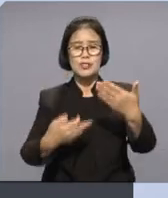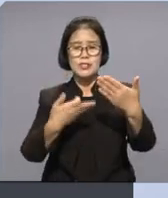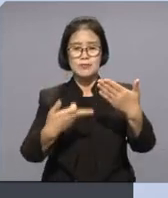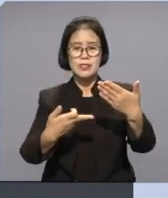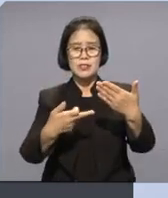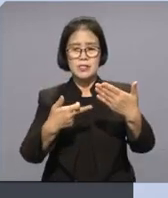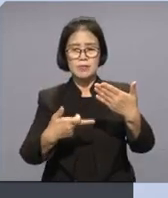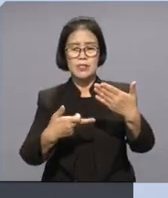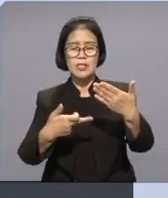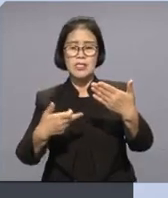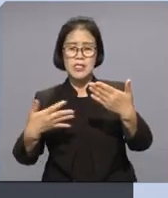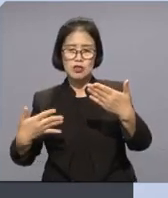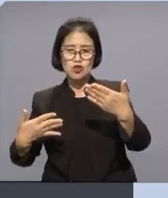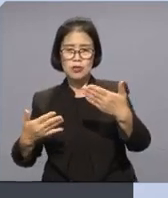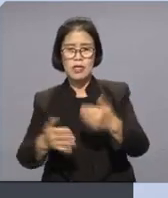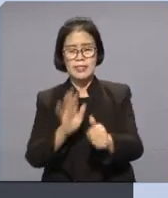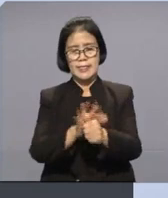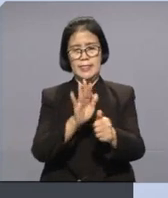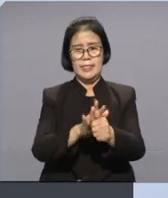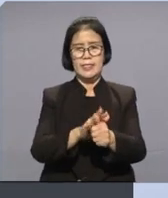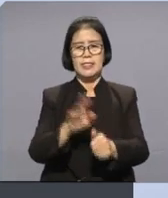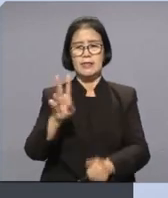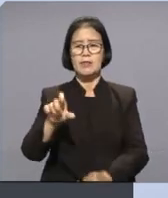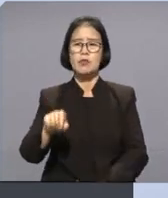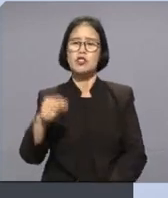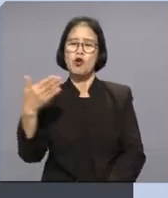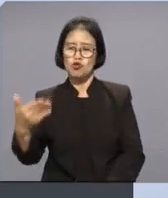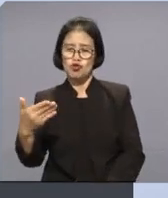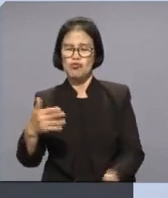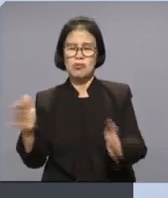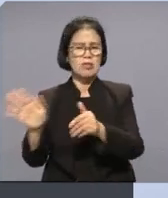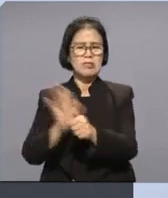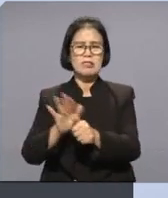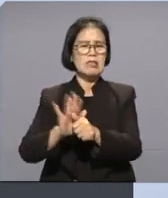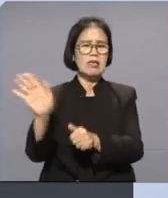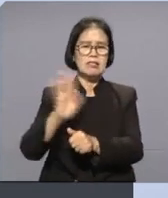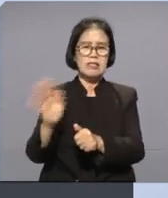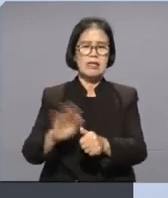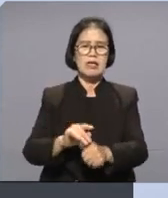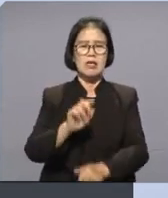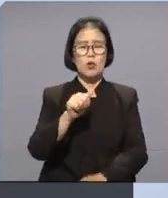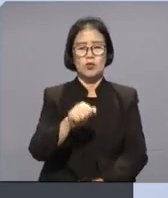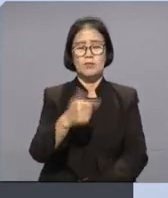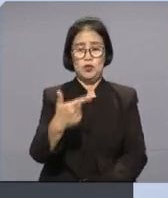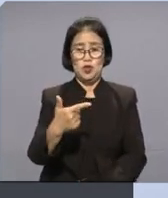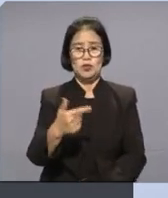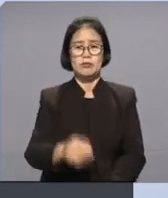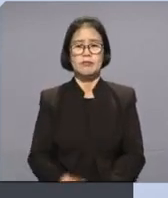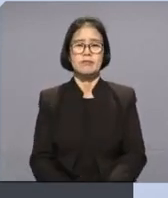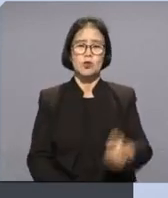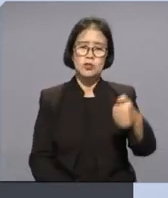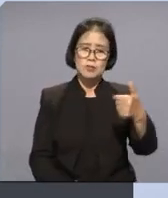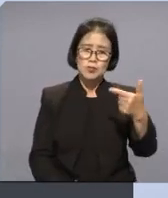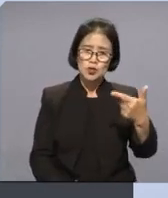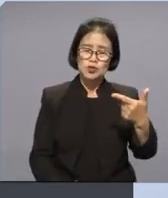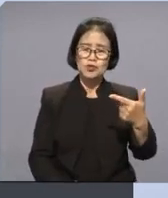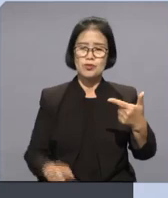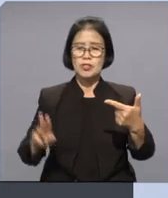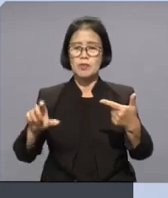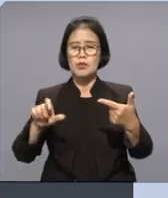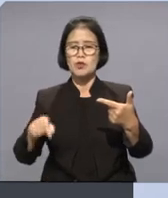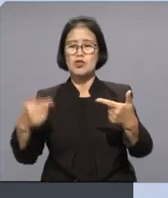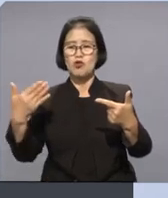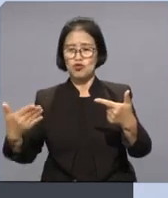19일까지 지지한다가 35.9, 지지하지 않는다가 56. 글쎄 56보다